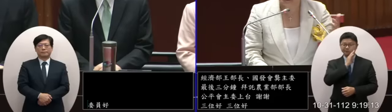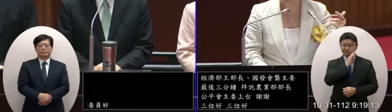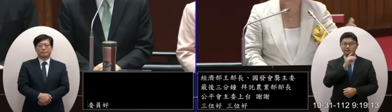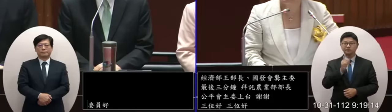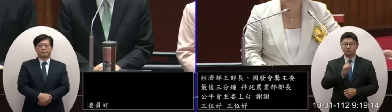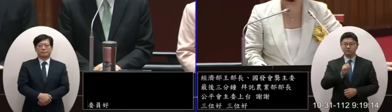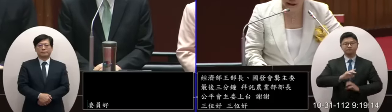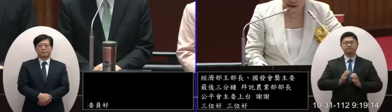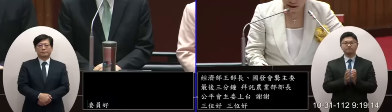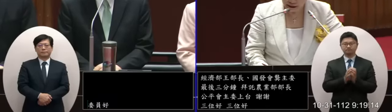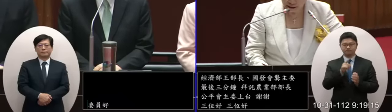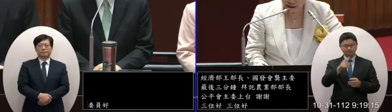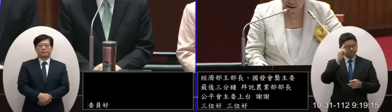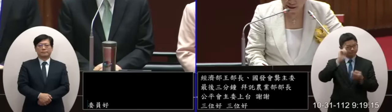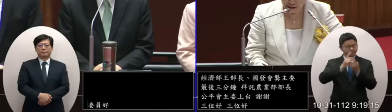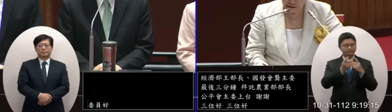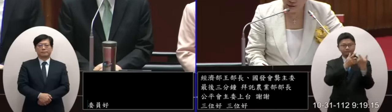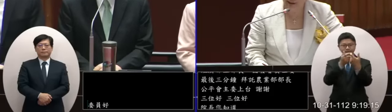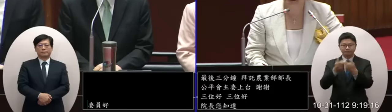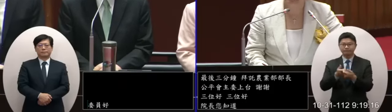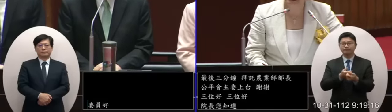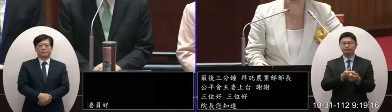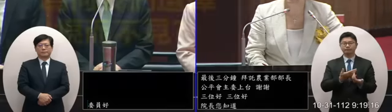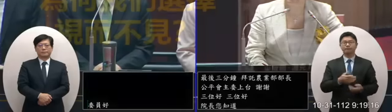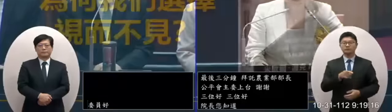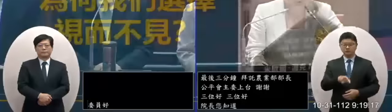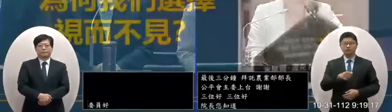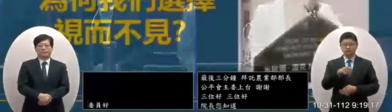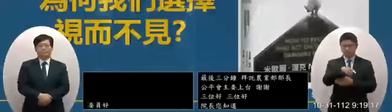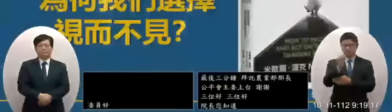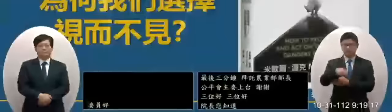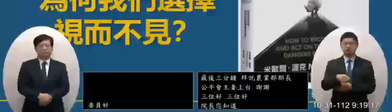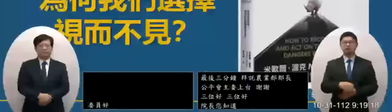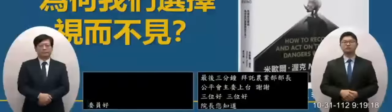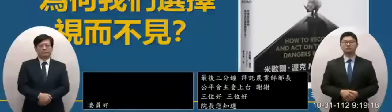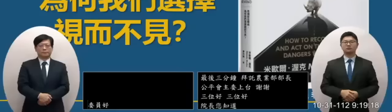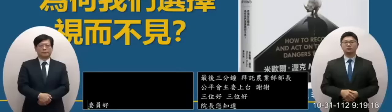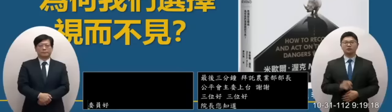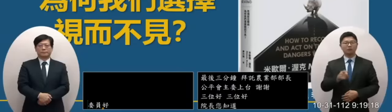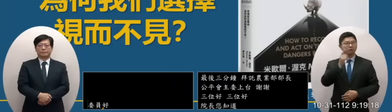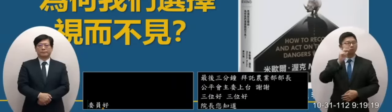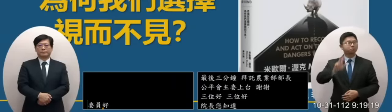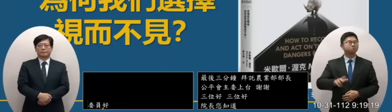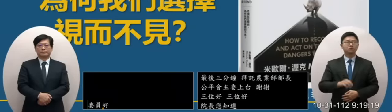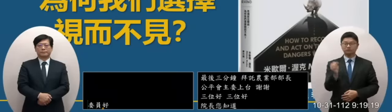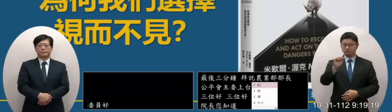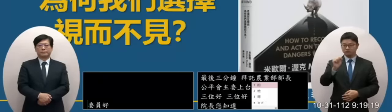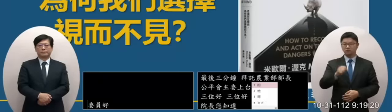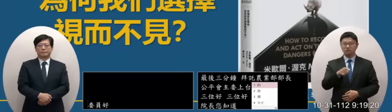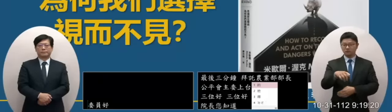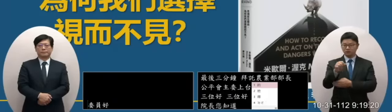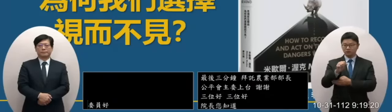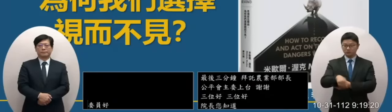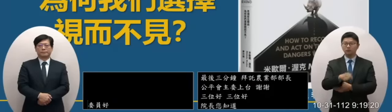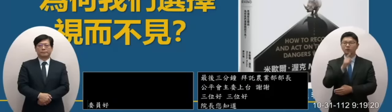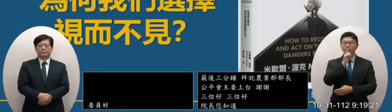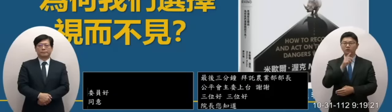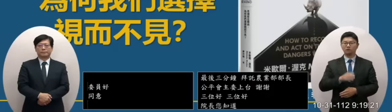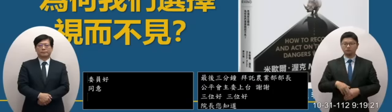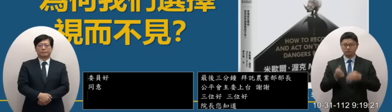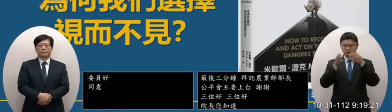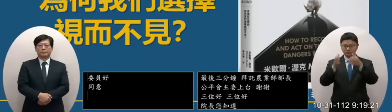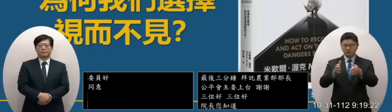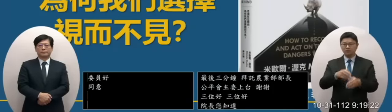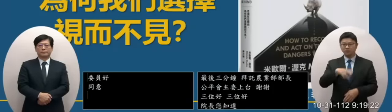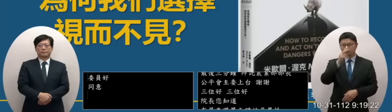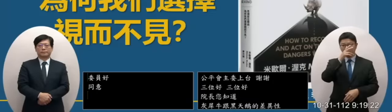能够及时的因应。这个你也认同嘛？对不对？绝对不可以视而不见，但是你也承诺你绝对不会对于灰犀